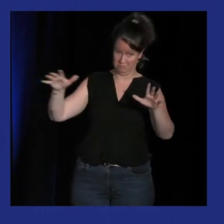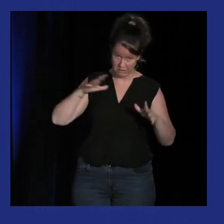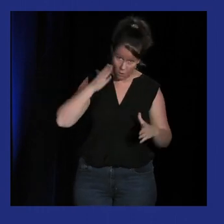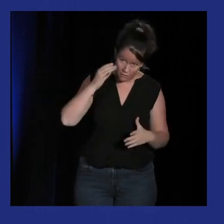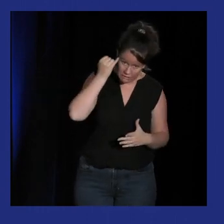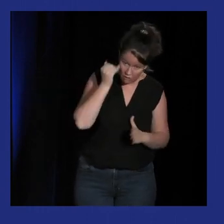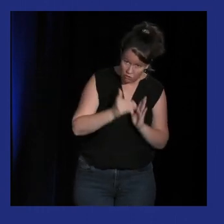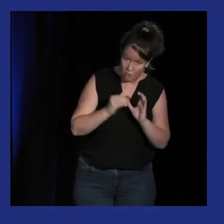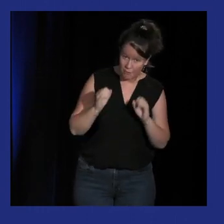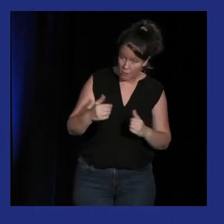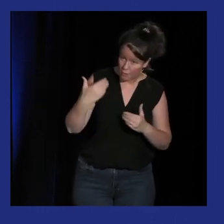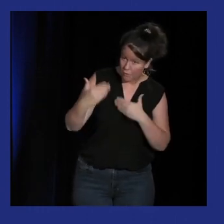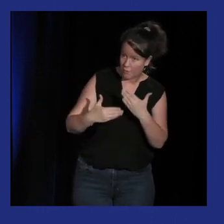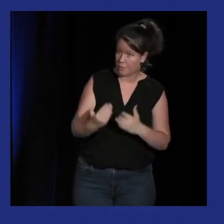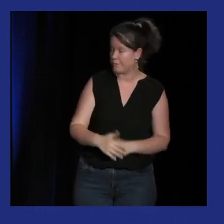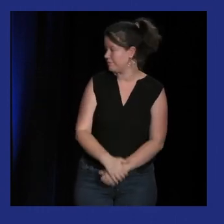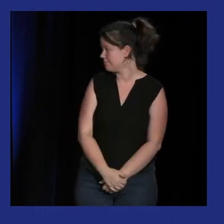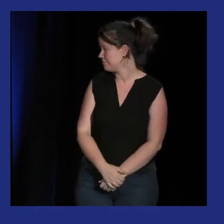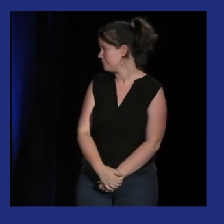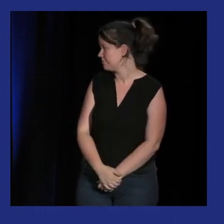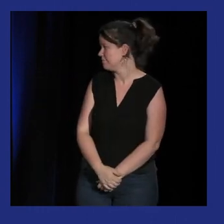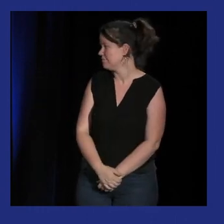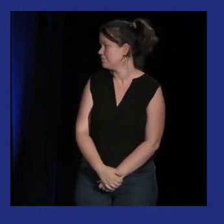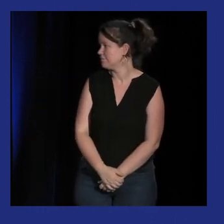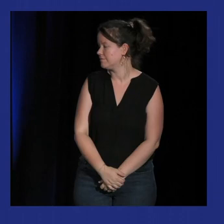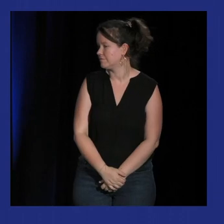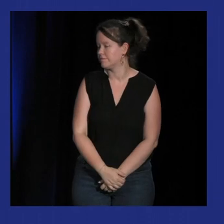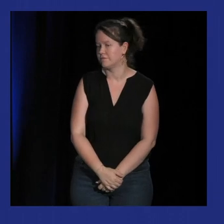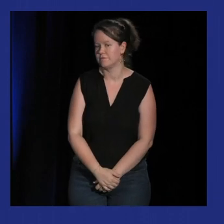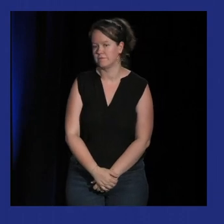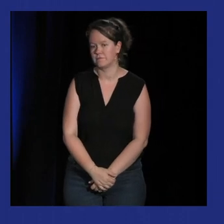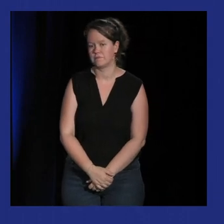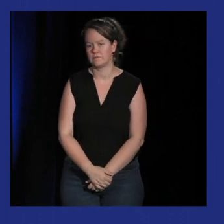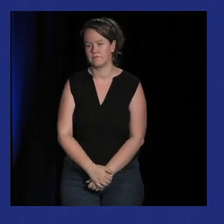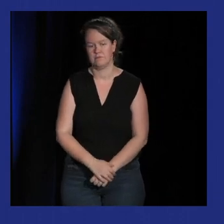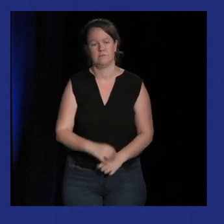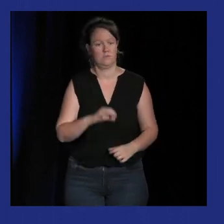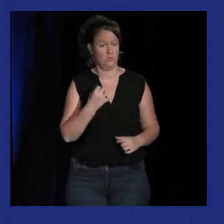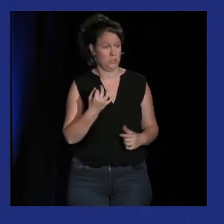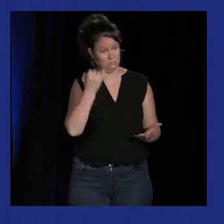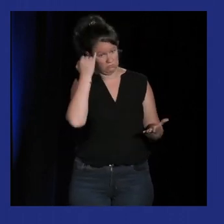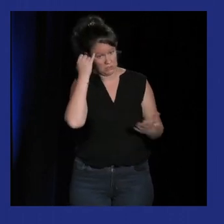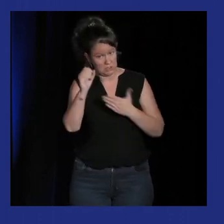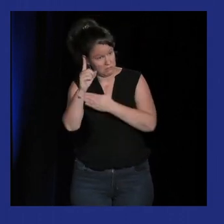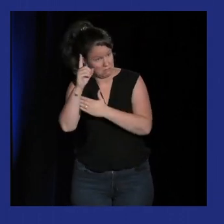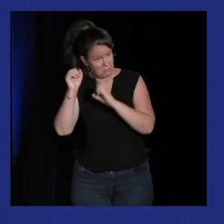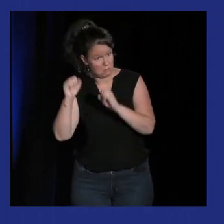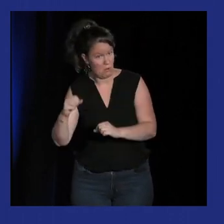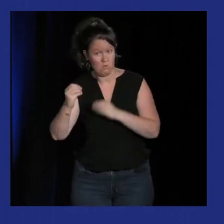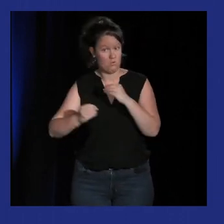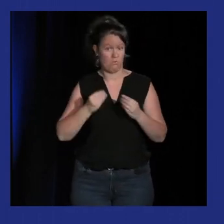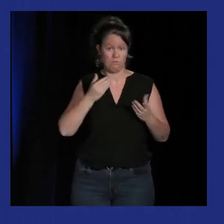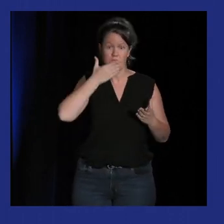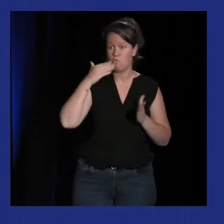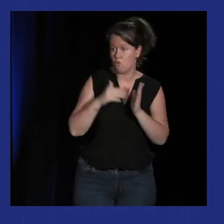musique de jeux vidéo oui je pense qu'il y a des façons d'innover et des pistes mais il y a aussi des façons de d'améliorer les